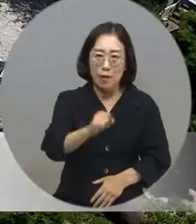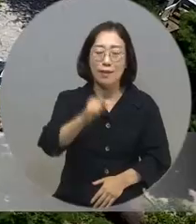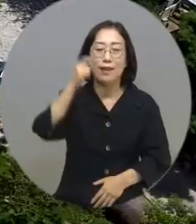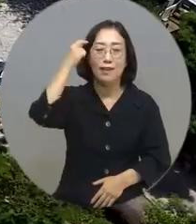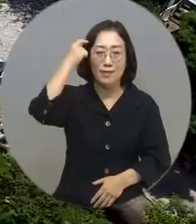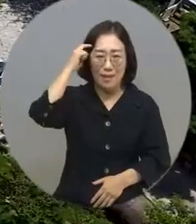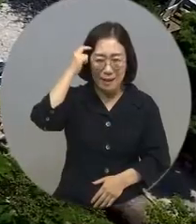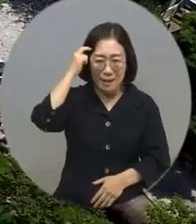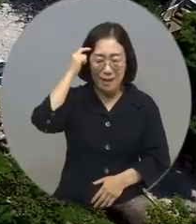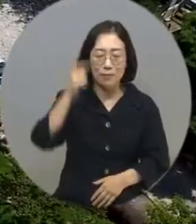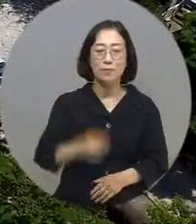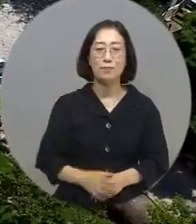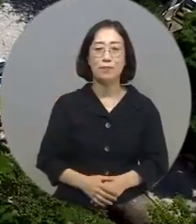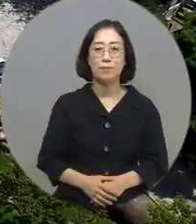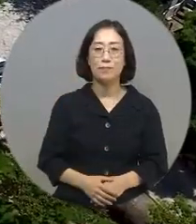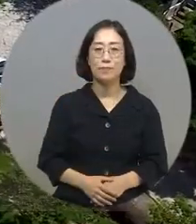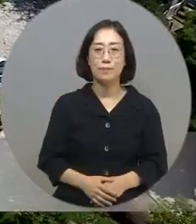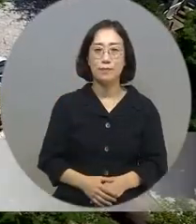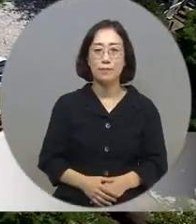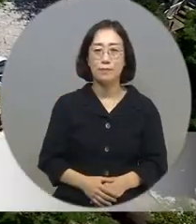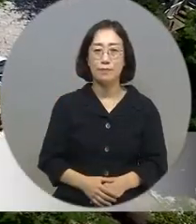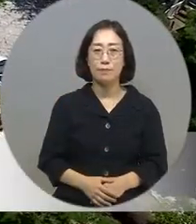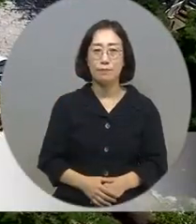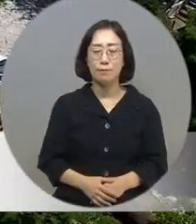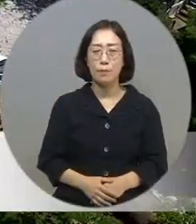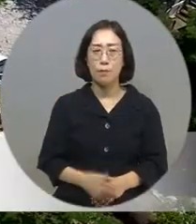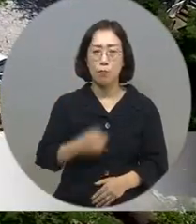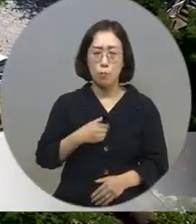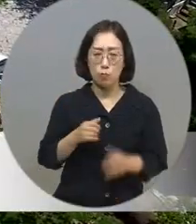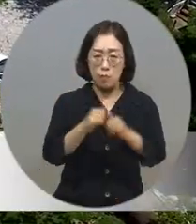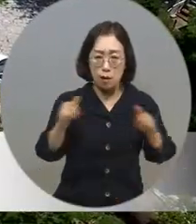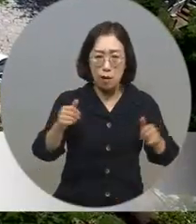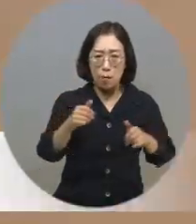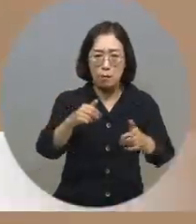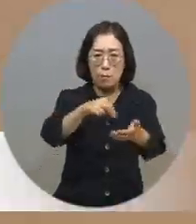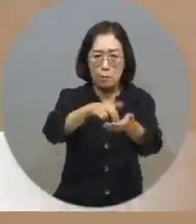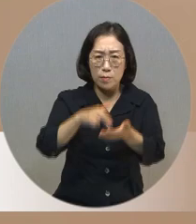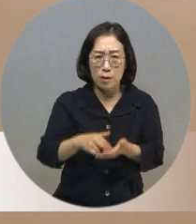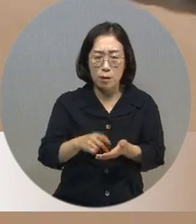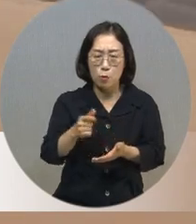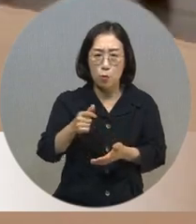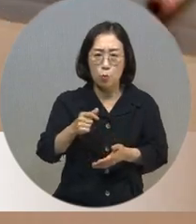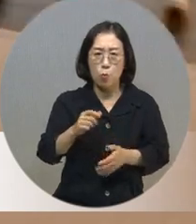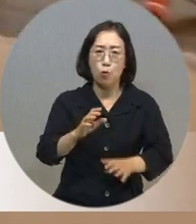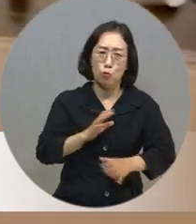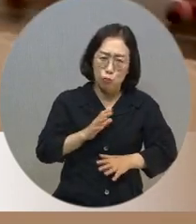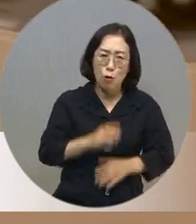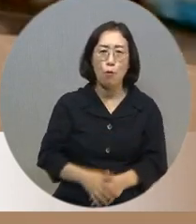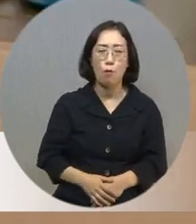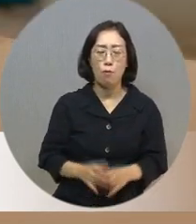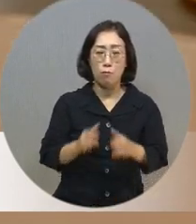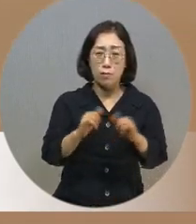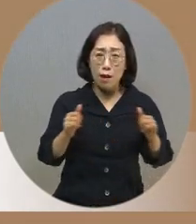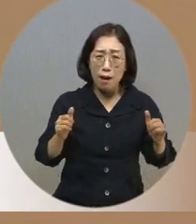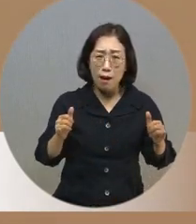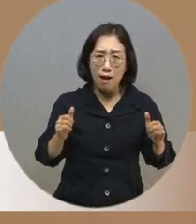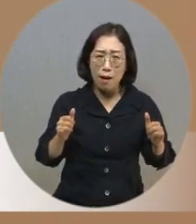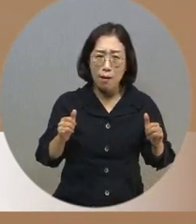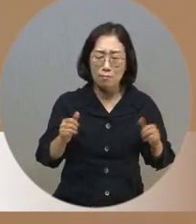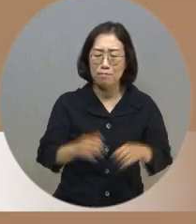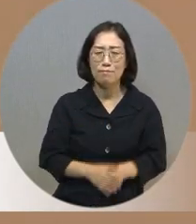생각을 가지고 어우 저도 사람인지라 두렵죠 인간의 본능은 어쩔 수 없기